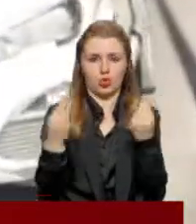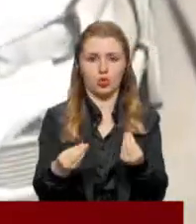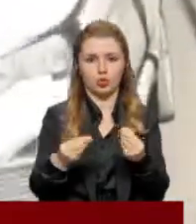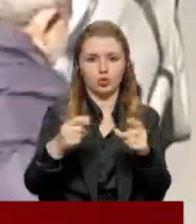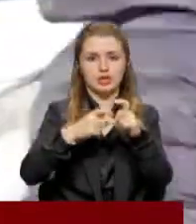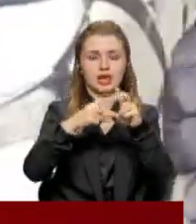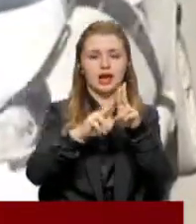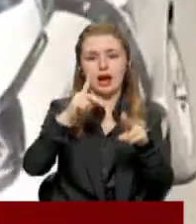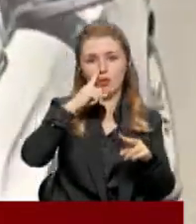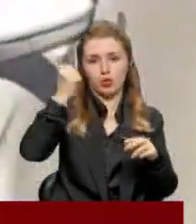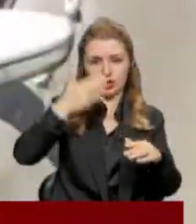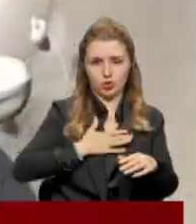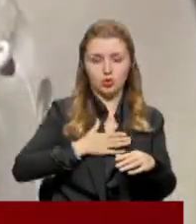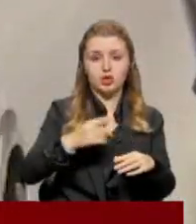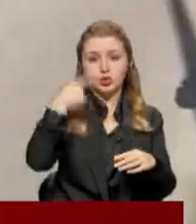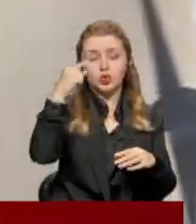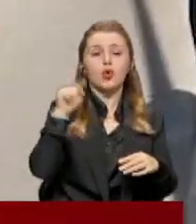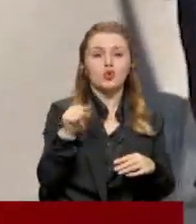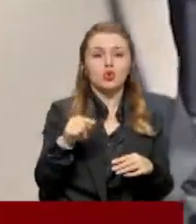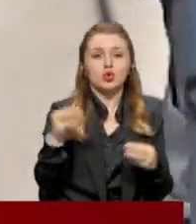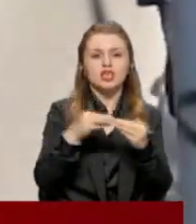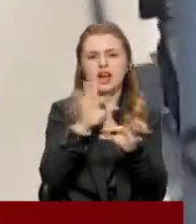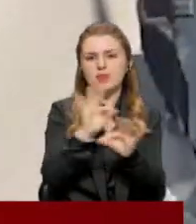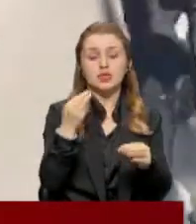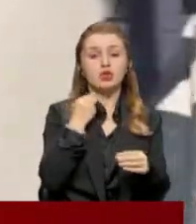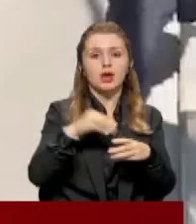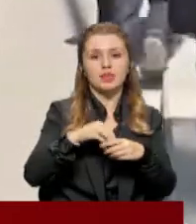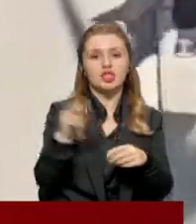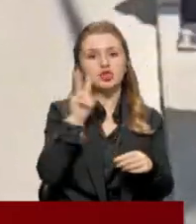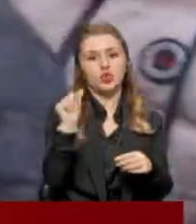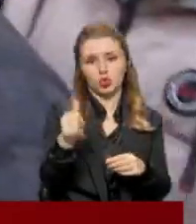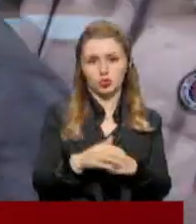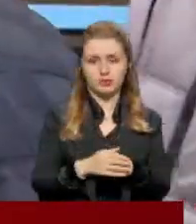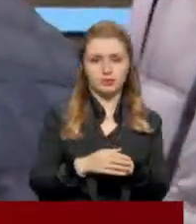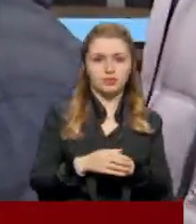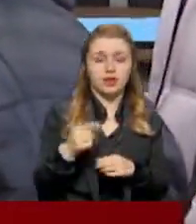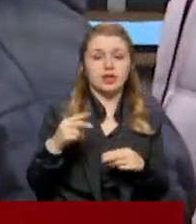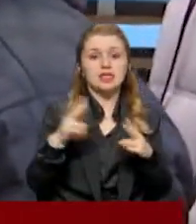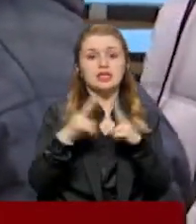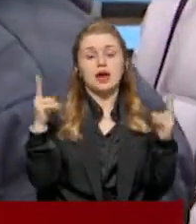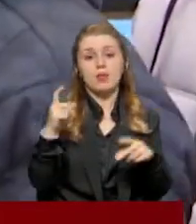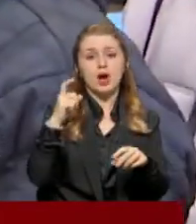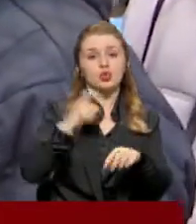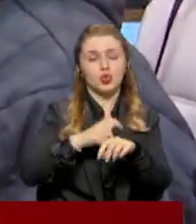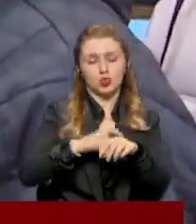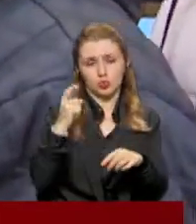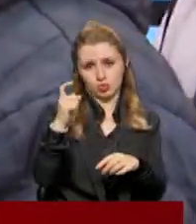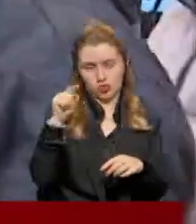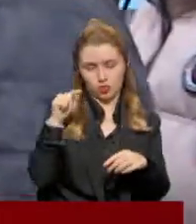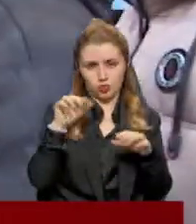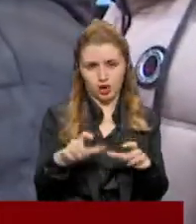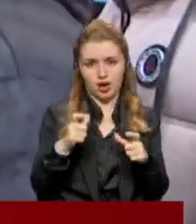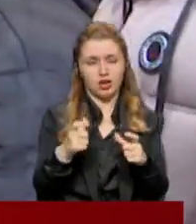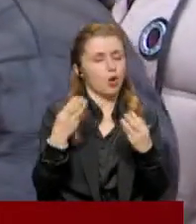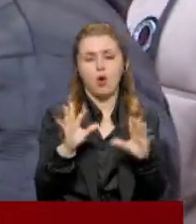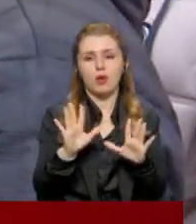oluştu SGK müdürlüklerinde. Çünkü bugün zamsız borçlanma için son gündü. Dün sabah saat 9'da buradaydım. Halledemediniz mi?